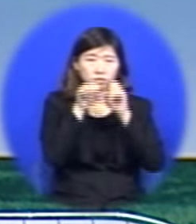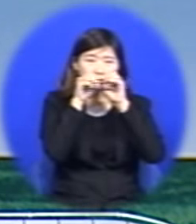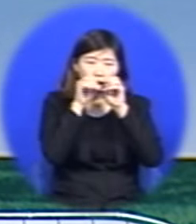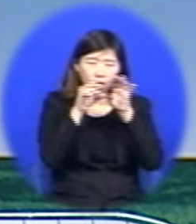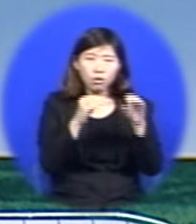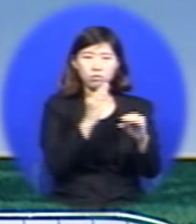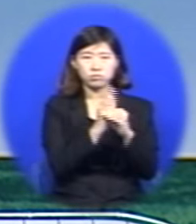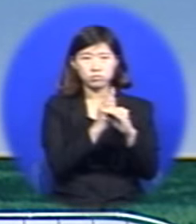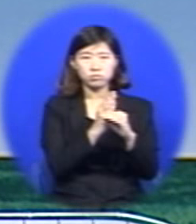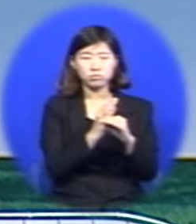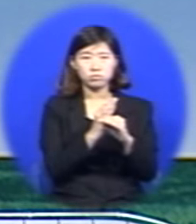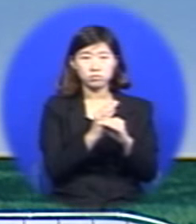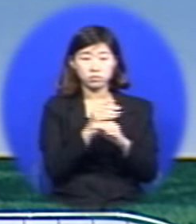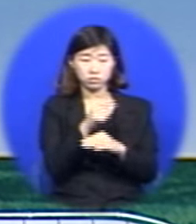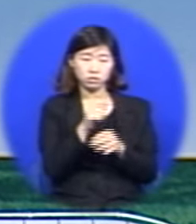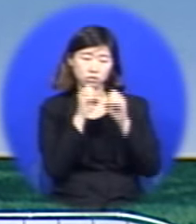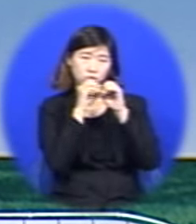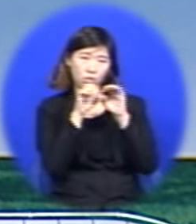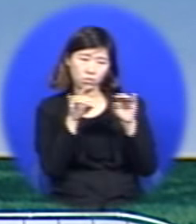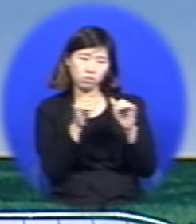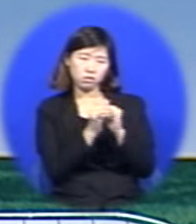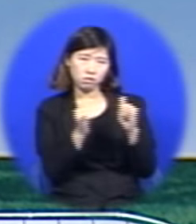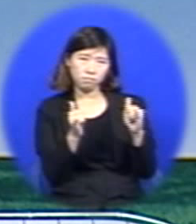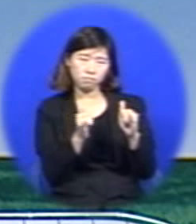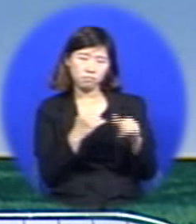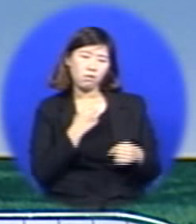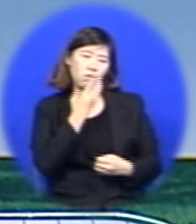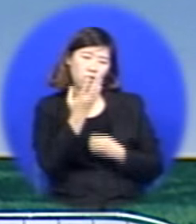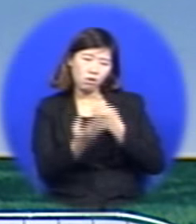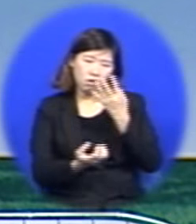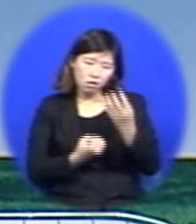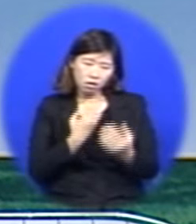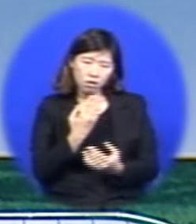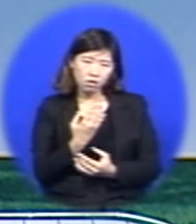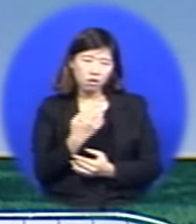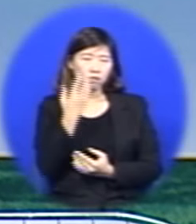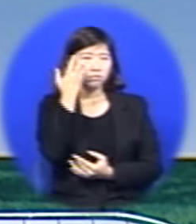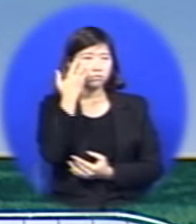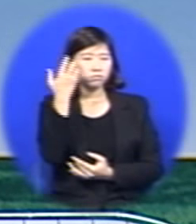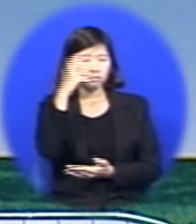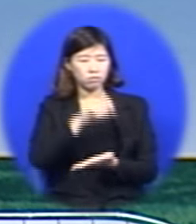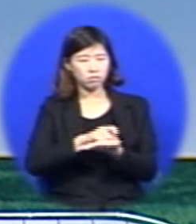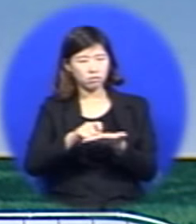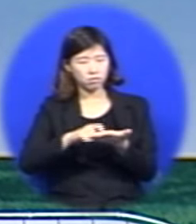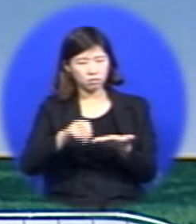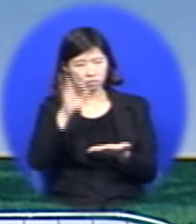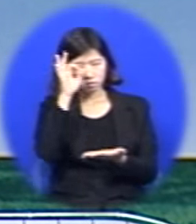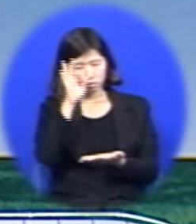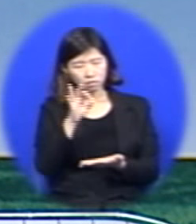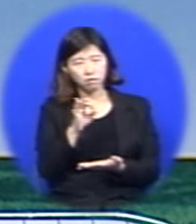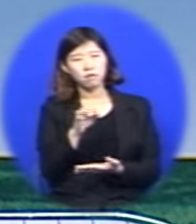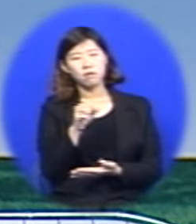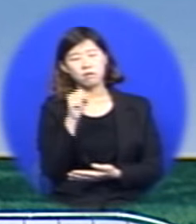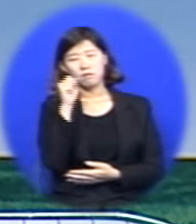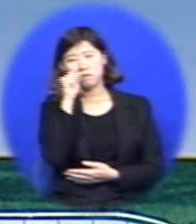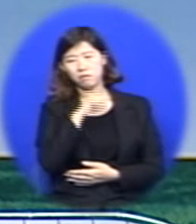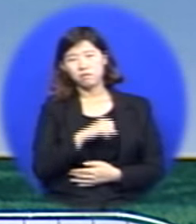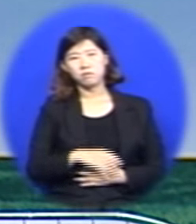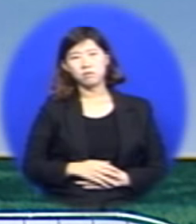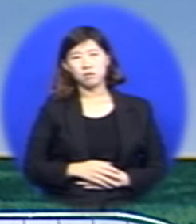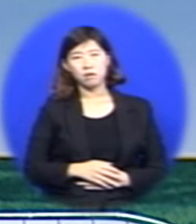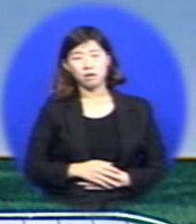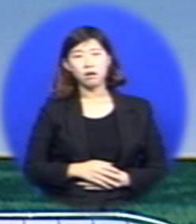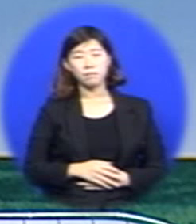이 선교사님이 이런 고백을 하셨어요. 아, 하나님이 임동수 선교사님